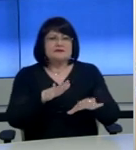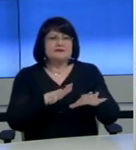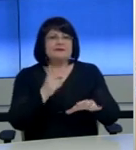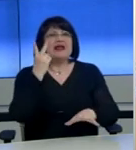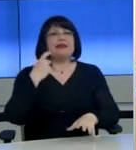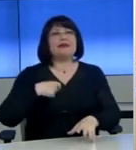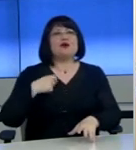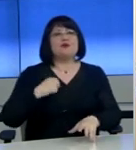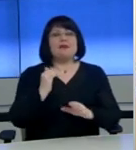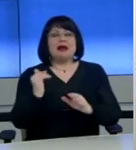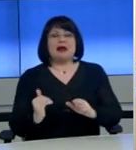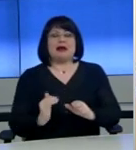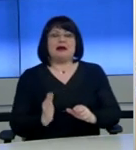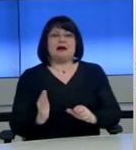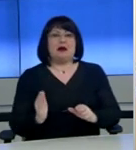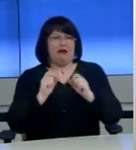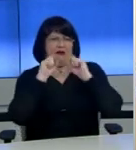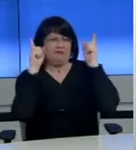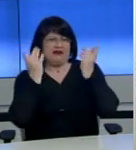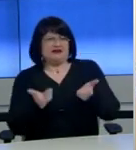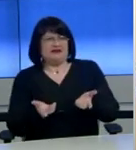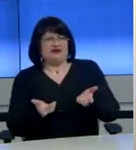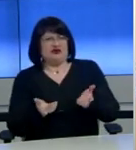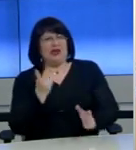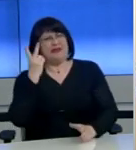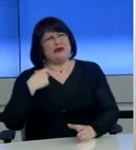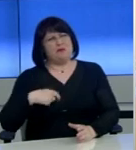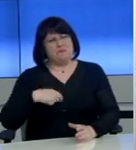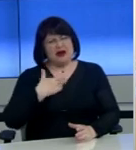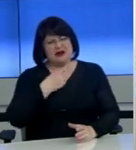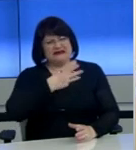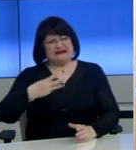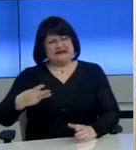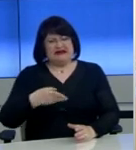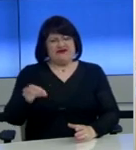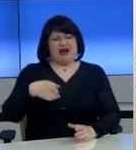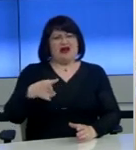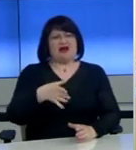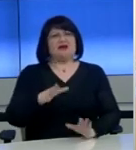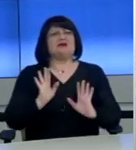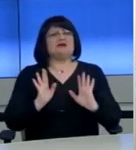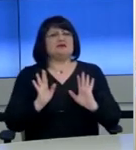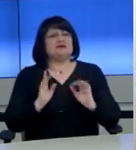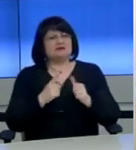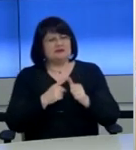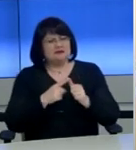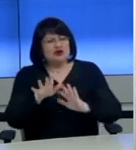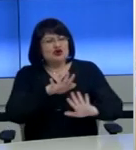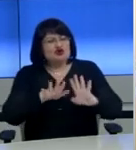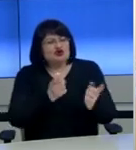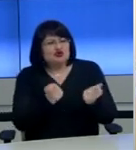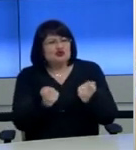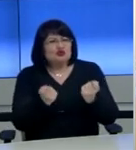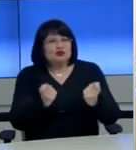μέλη της μειοψηφίας, κίνηση πρωτοφανή, επίσης, στα κοινωνικά χρονικά, παρά τις μεθοδεύσεις σας